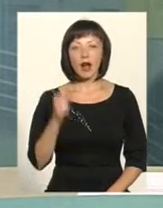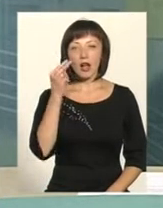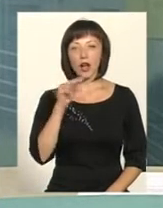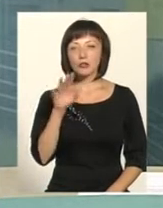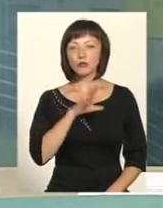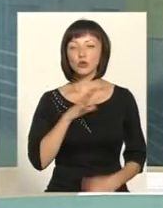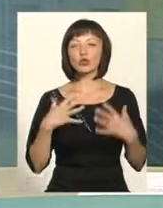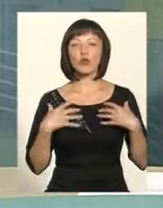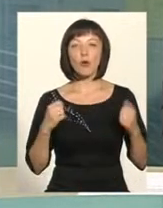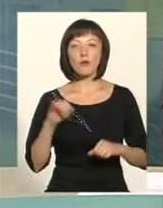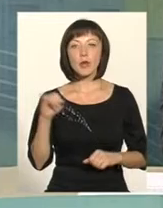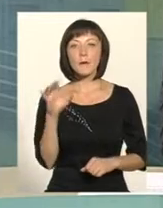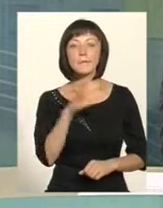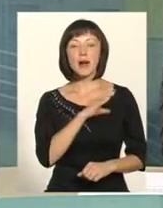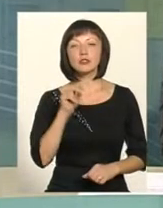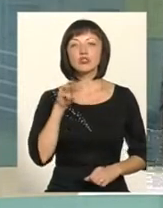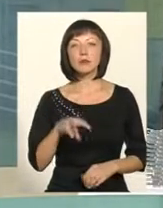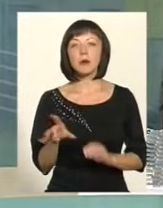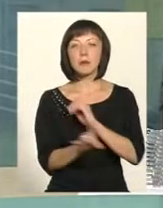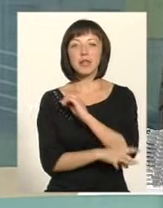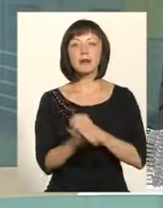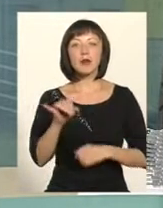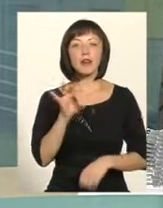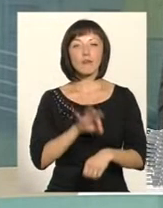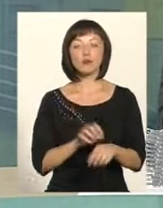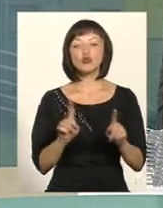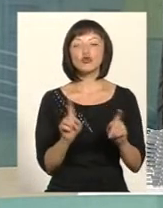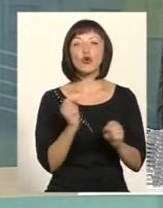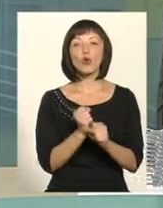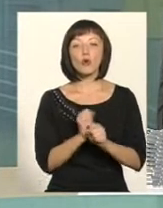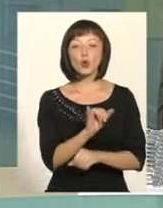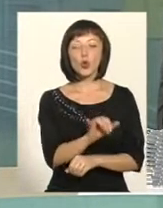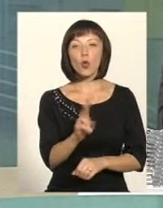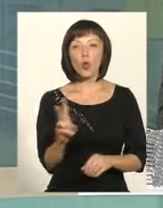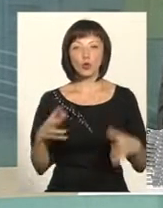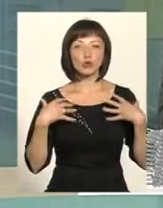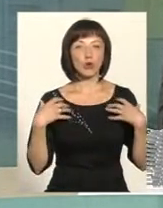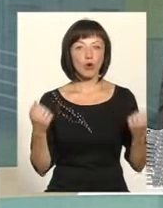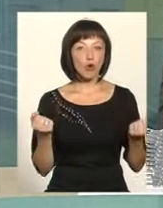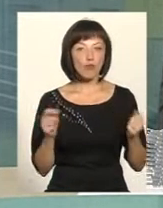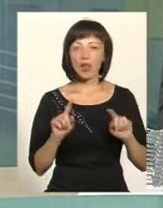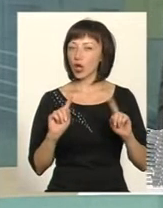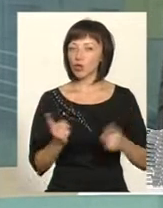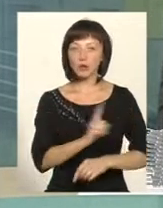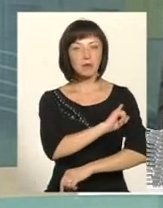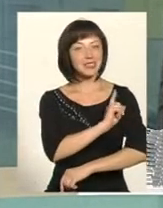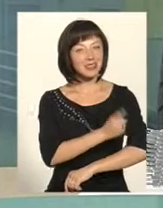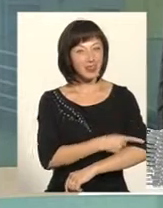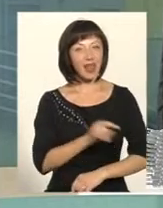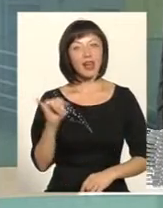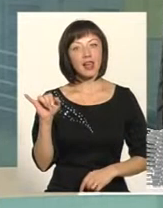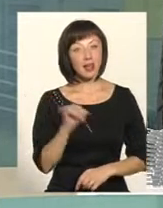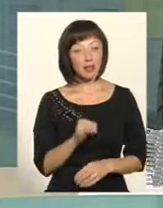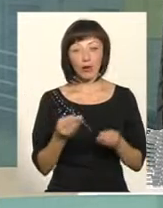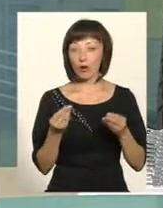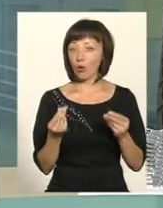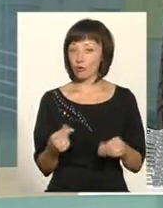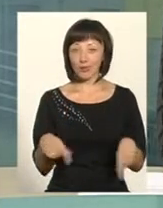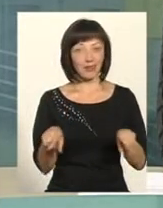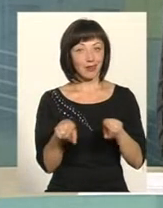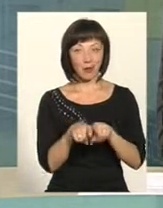Краще бути здоровим і багатим, аніж бідним і хворим. А що робити тим, у кого здоров'я не надто міцне і в кишені не так